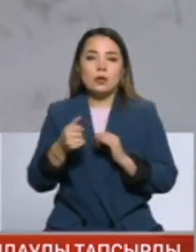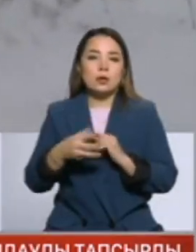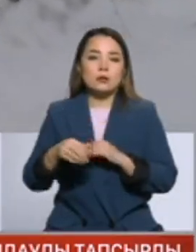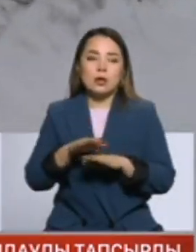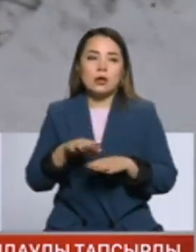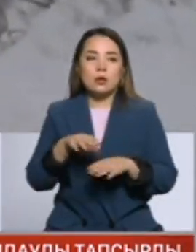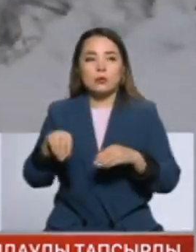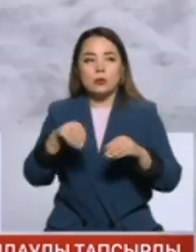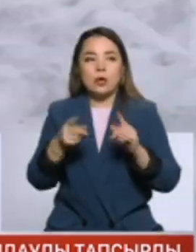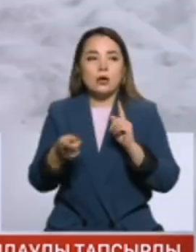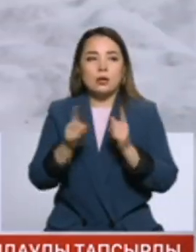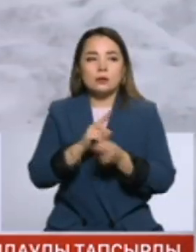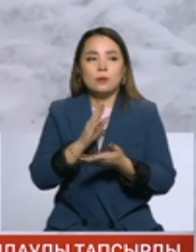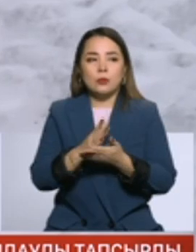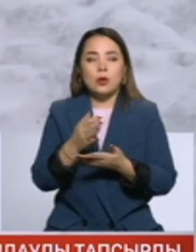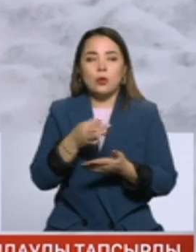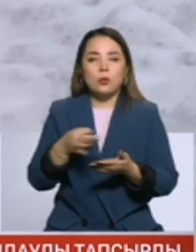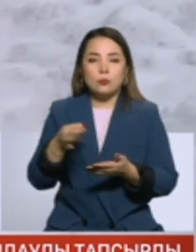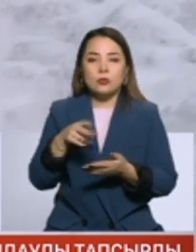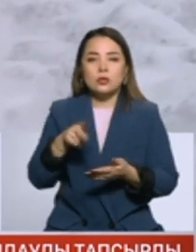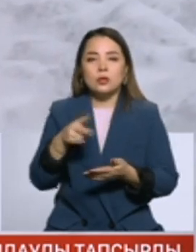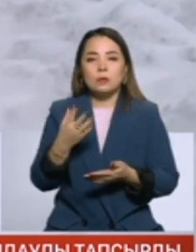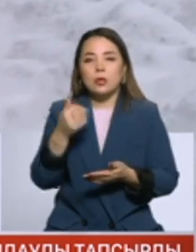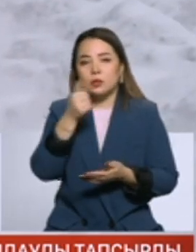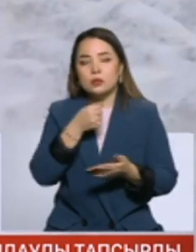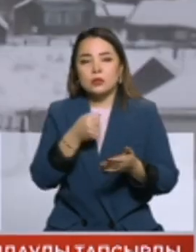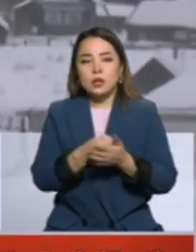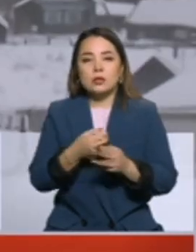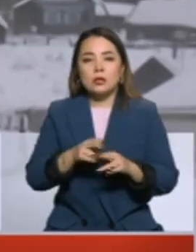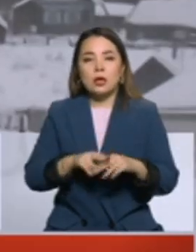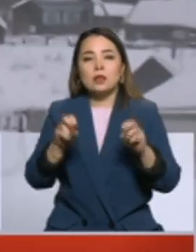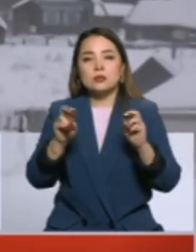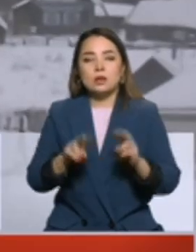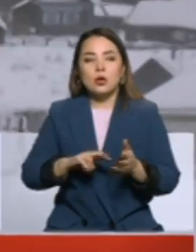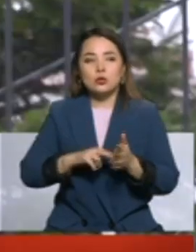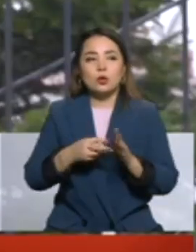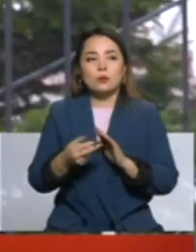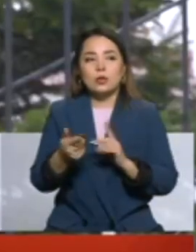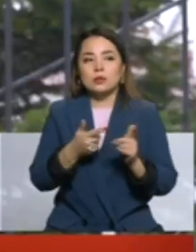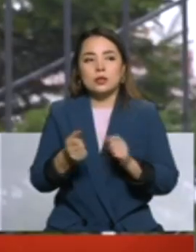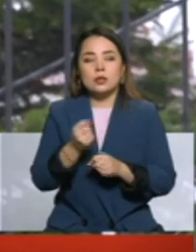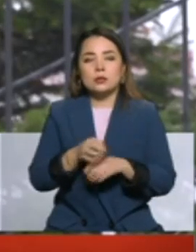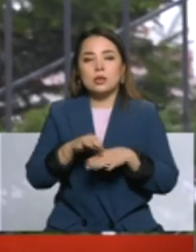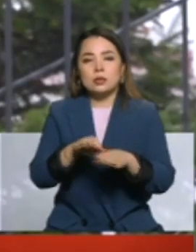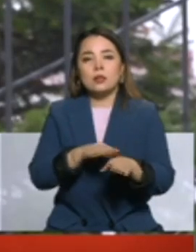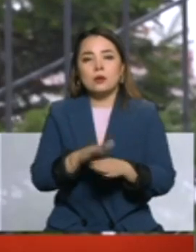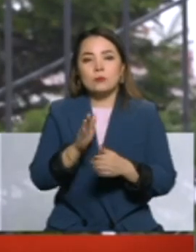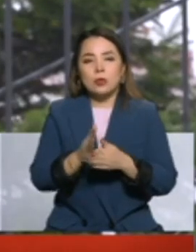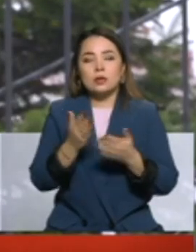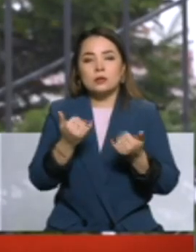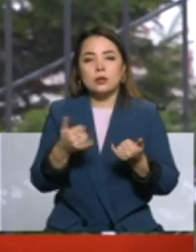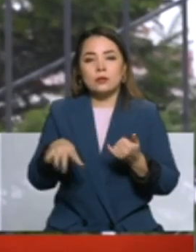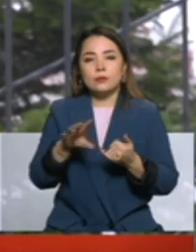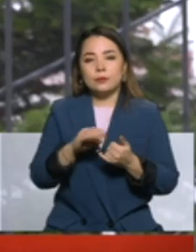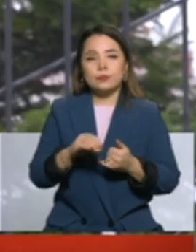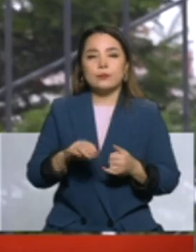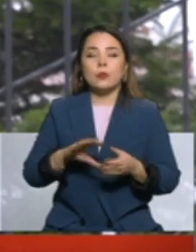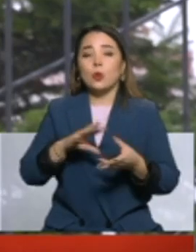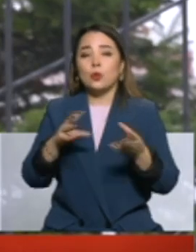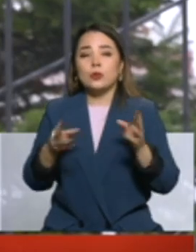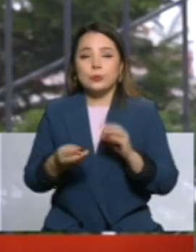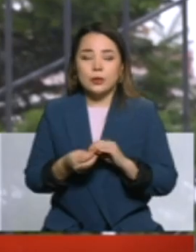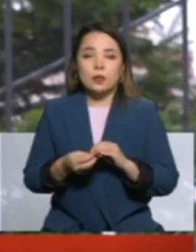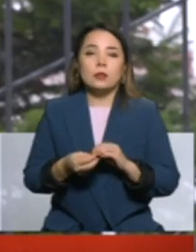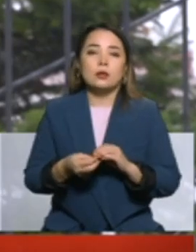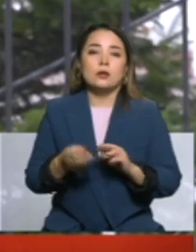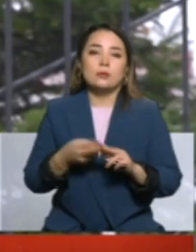айналған. Оның орнын толтыру үшін облыста 2025 жылға дейін арнайы жоба жасалды. Жалпы мына өртпен жүрген көлемді